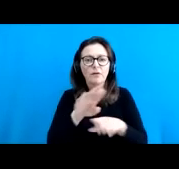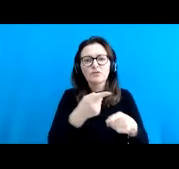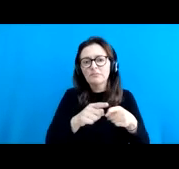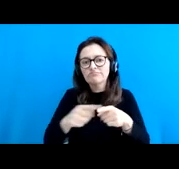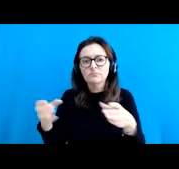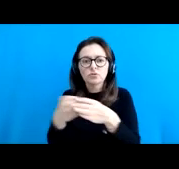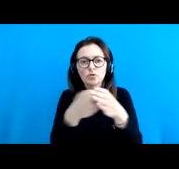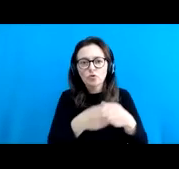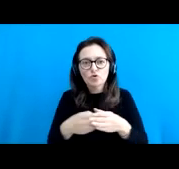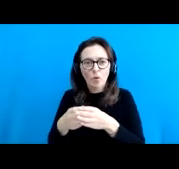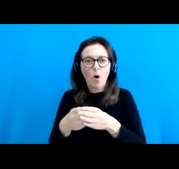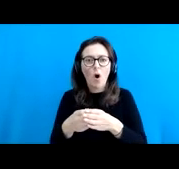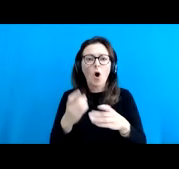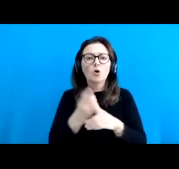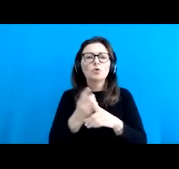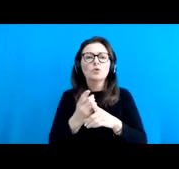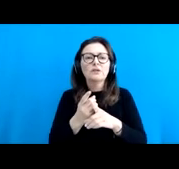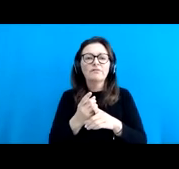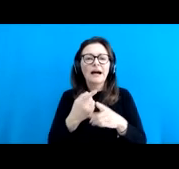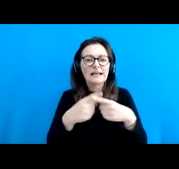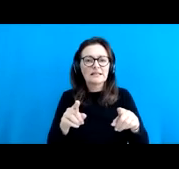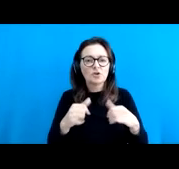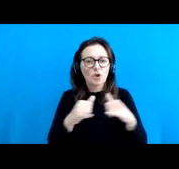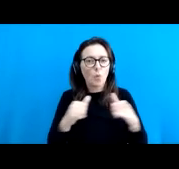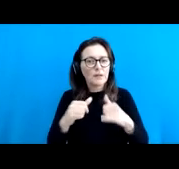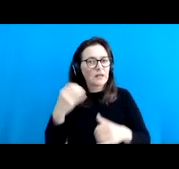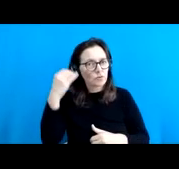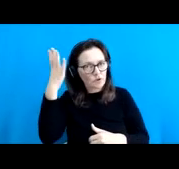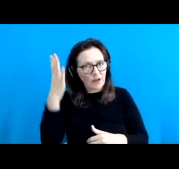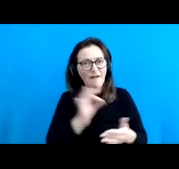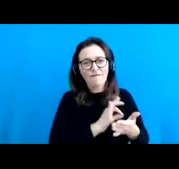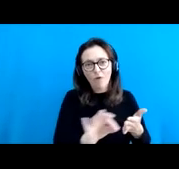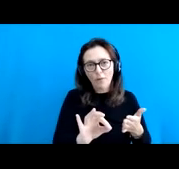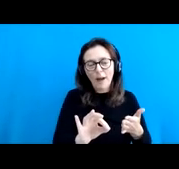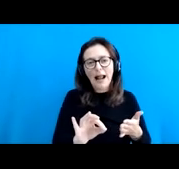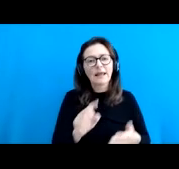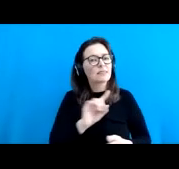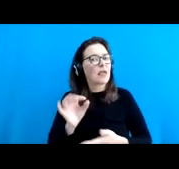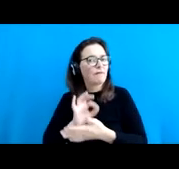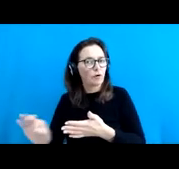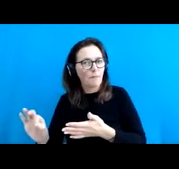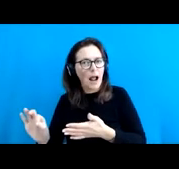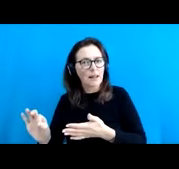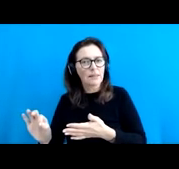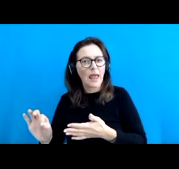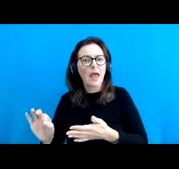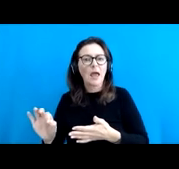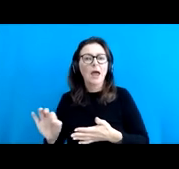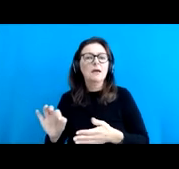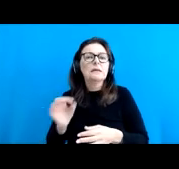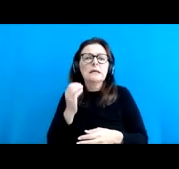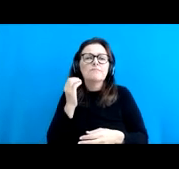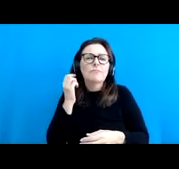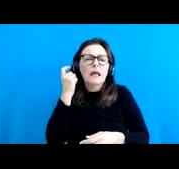pri vključevanju v različne oblike izobraževanja, tako formalne kot neformalne, priložnostne in skrbno